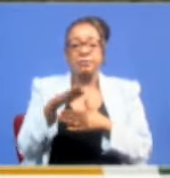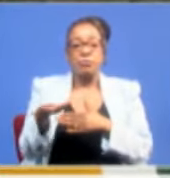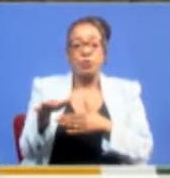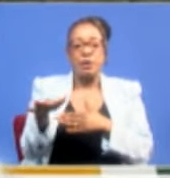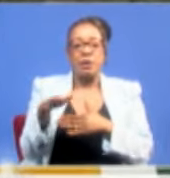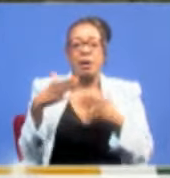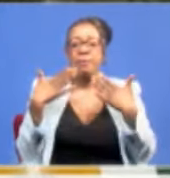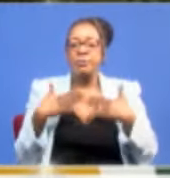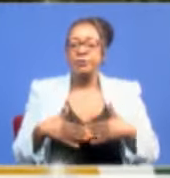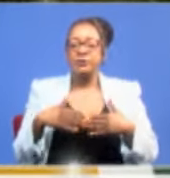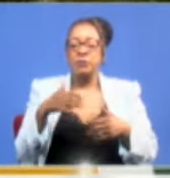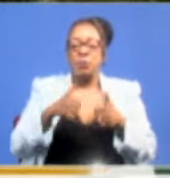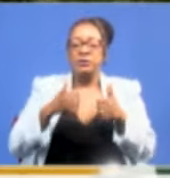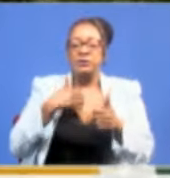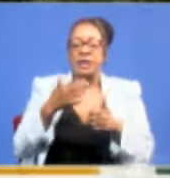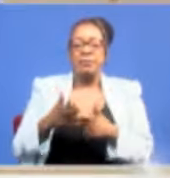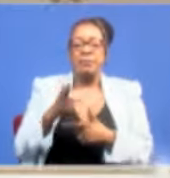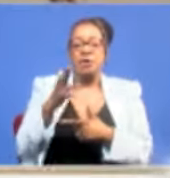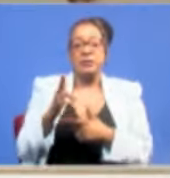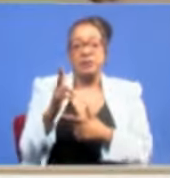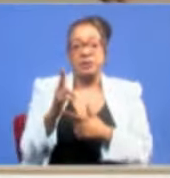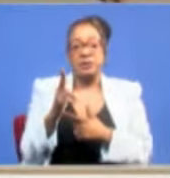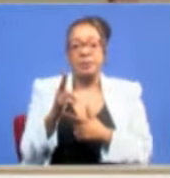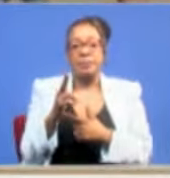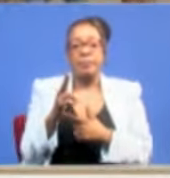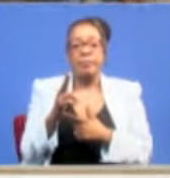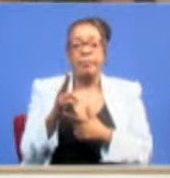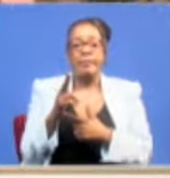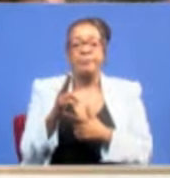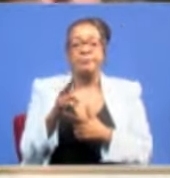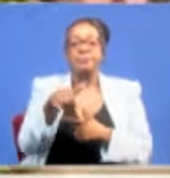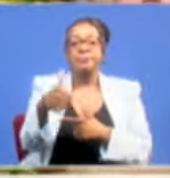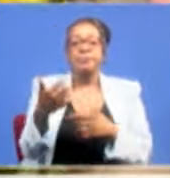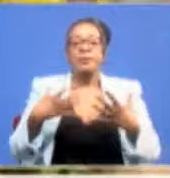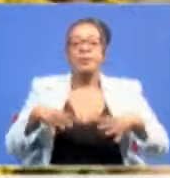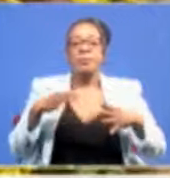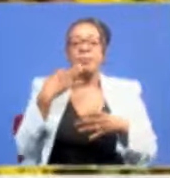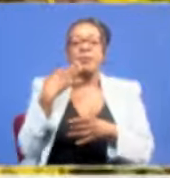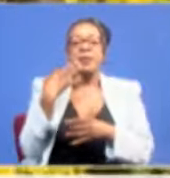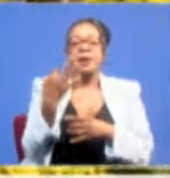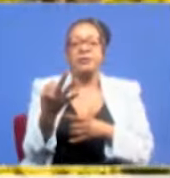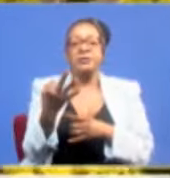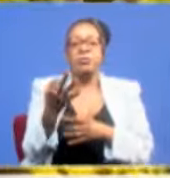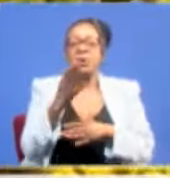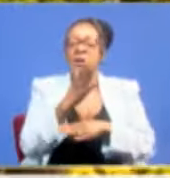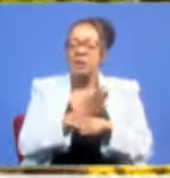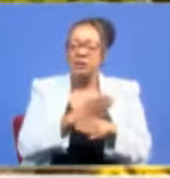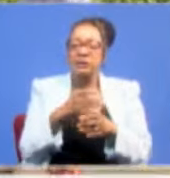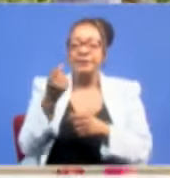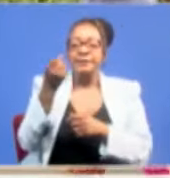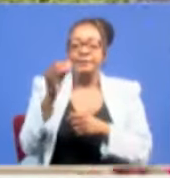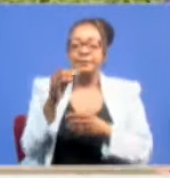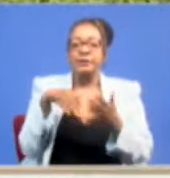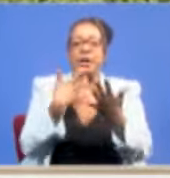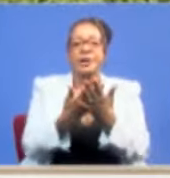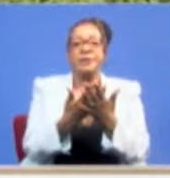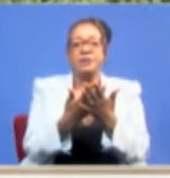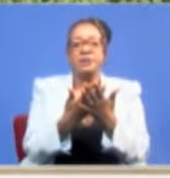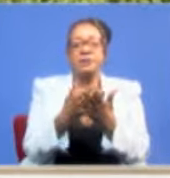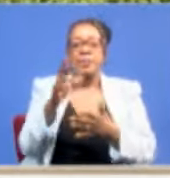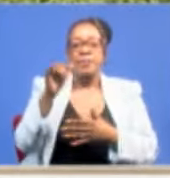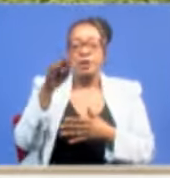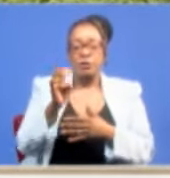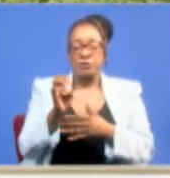hiyo ilikuwa na majeraha ya risasi. Watu wengine 300 walijeruhiwa na watu 50 walikamatwa. Rose